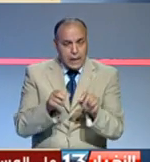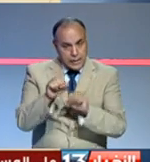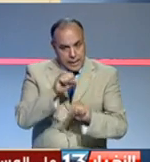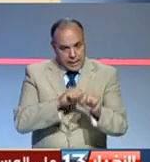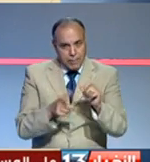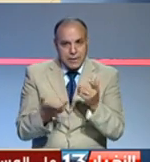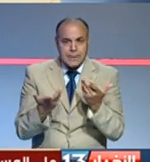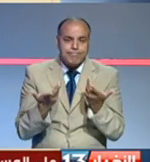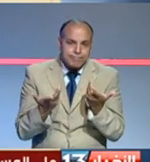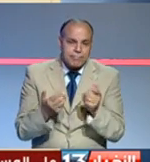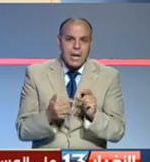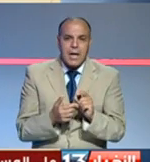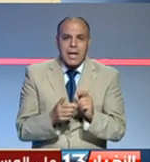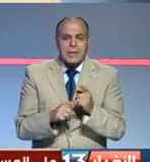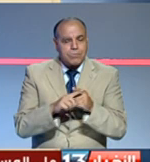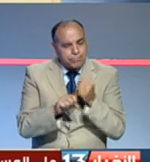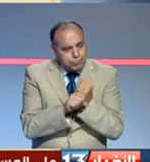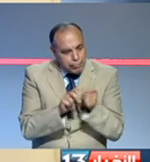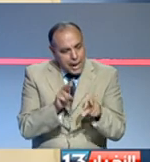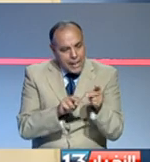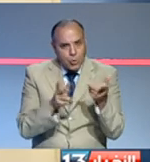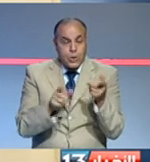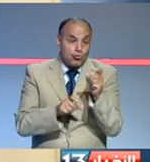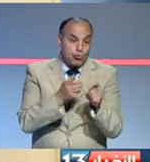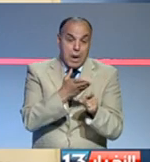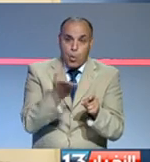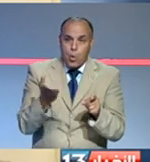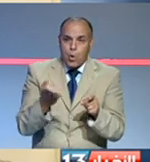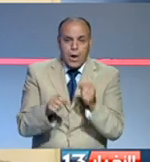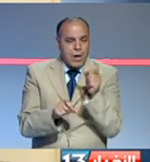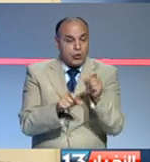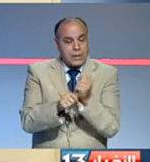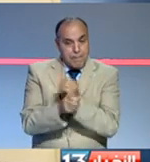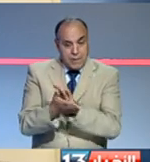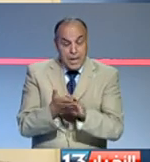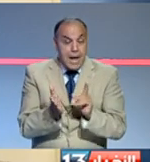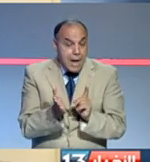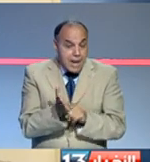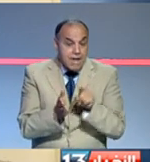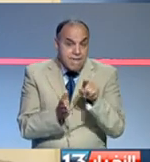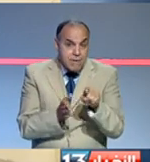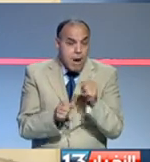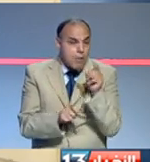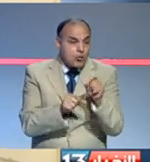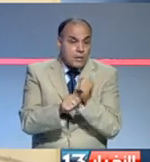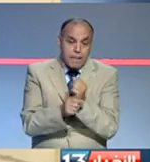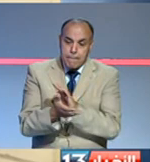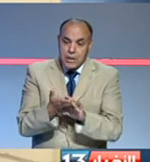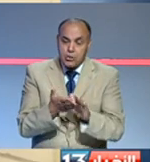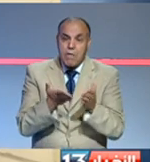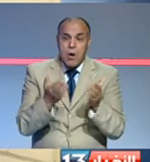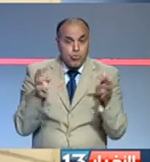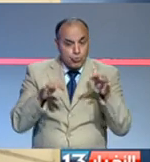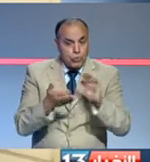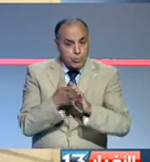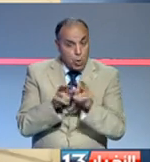خلينا ربما ضعف المجهود خاصه الجمعه نوعه ولكن حبينا سواء اه برجع حضور